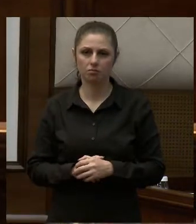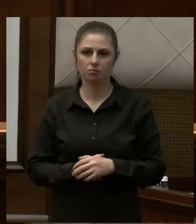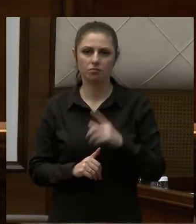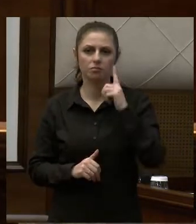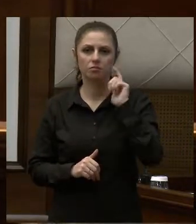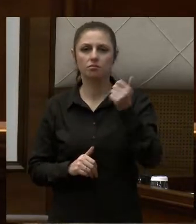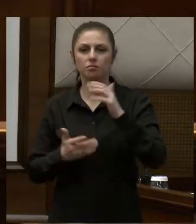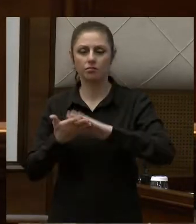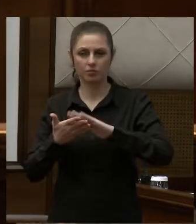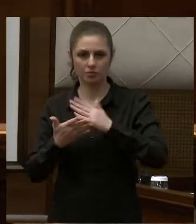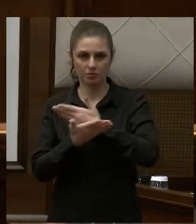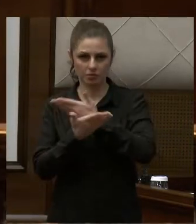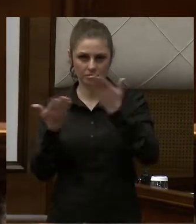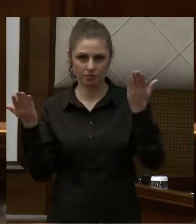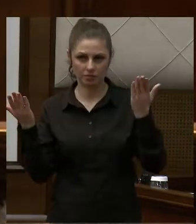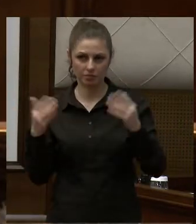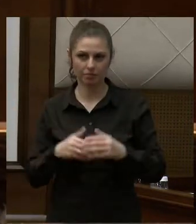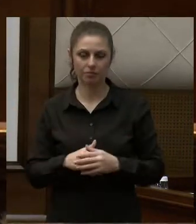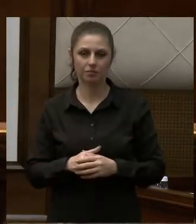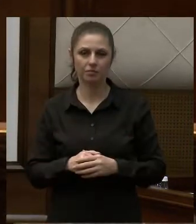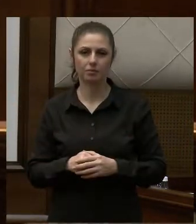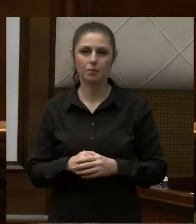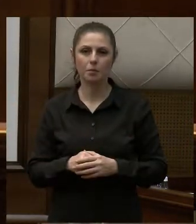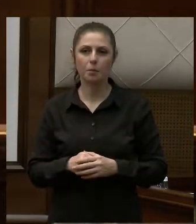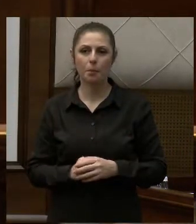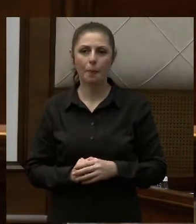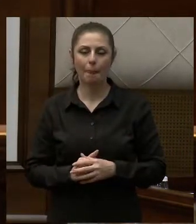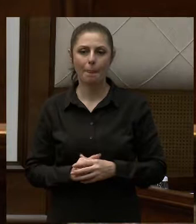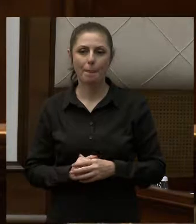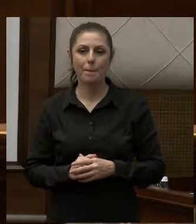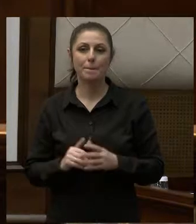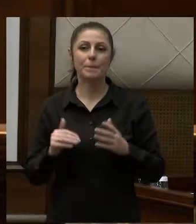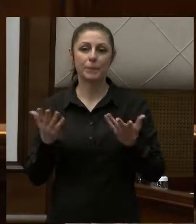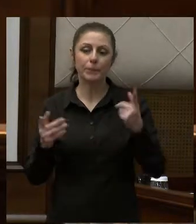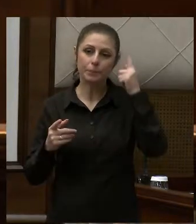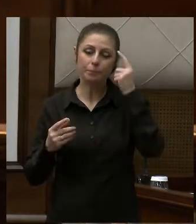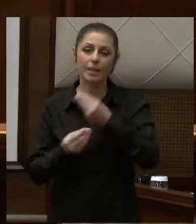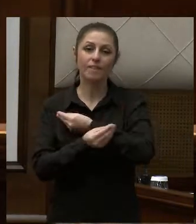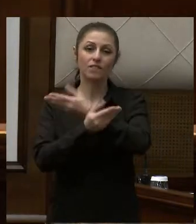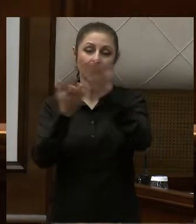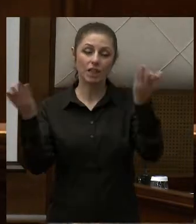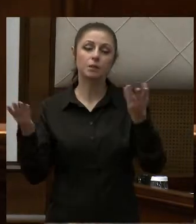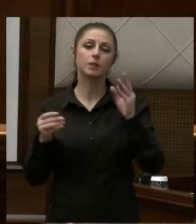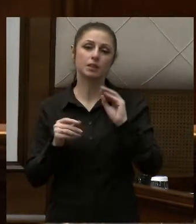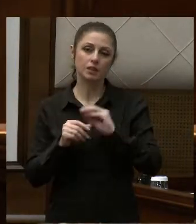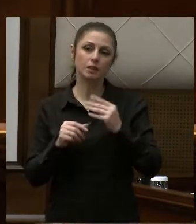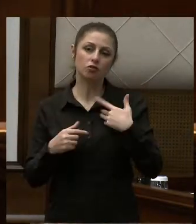Değerli arkadaşlar, itibar etmiyoruz ama sizi bilgilendirme gibi bir görevim var.